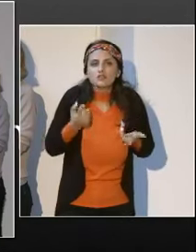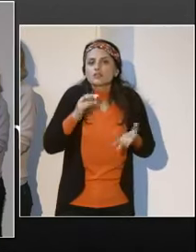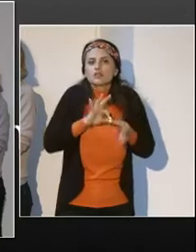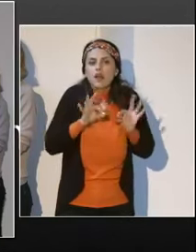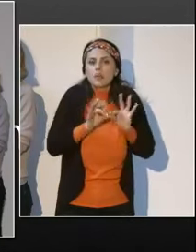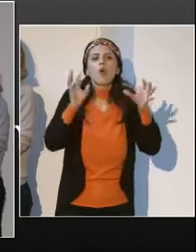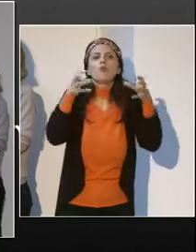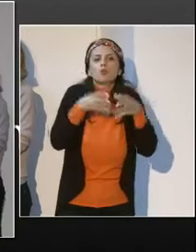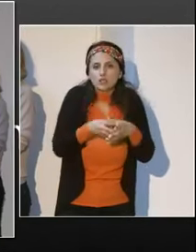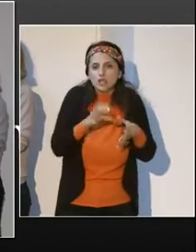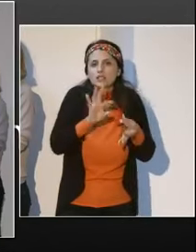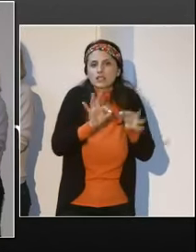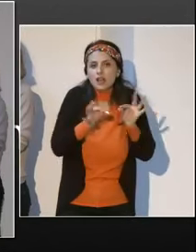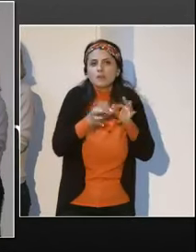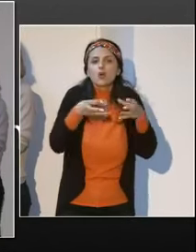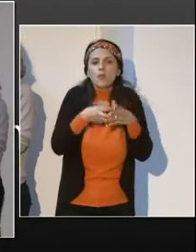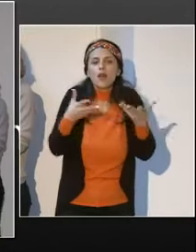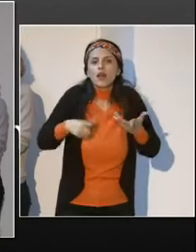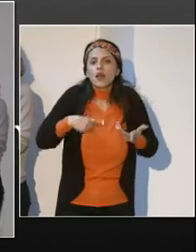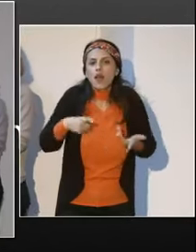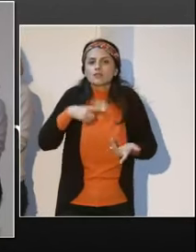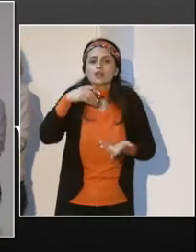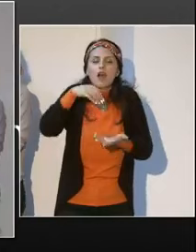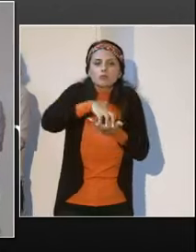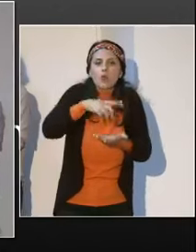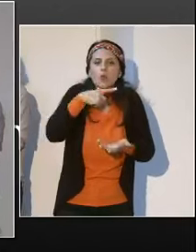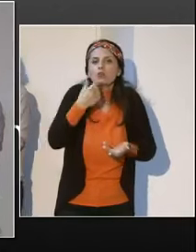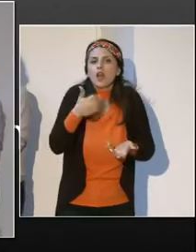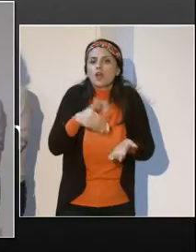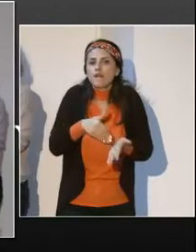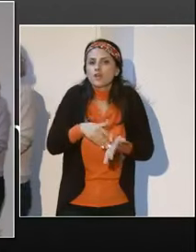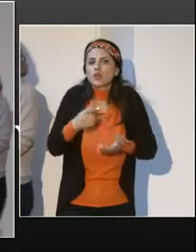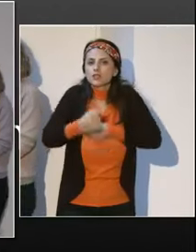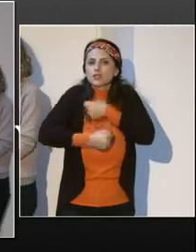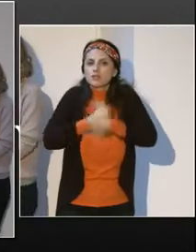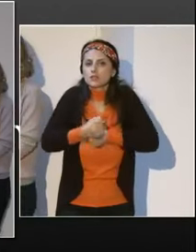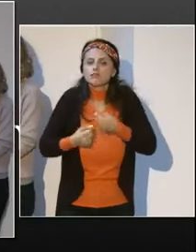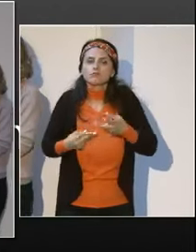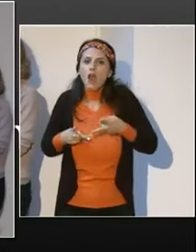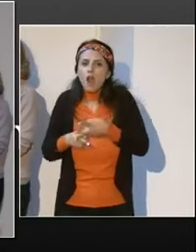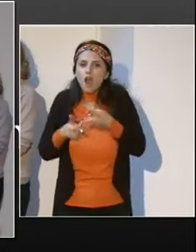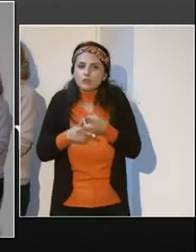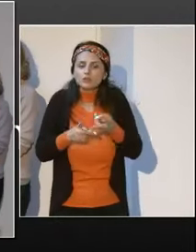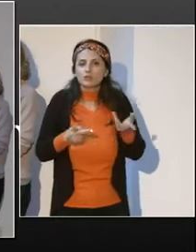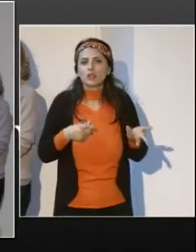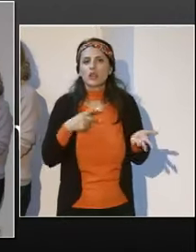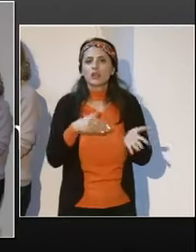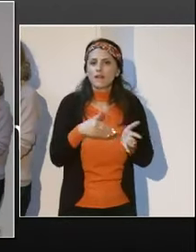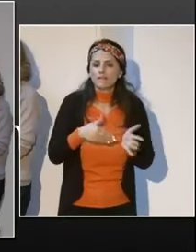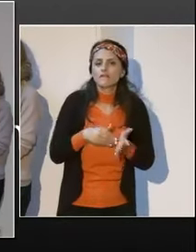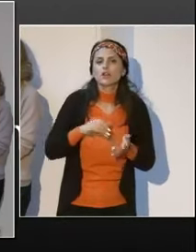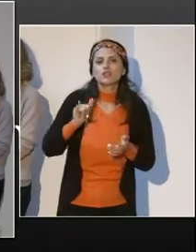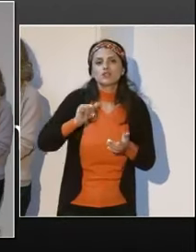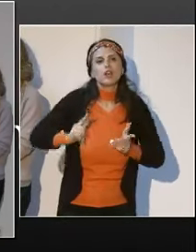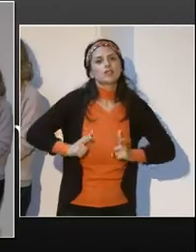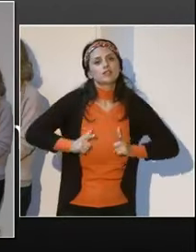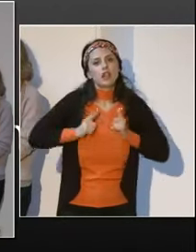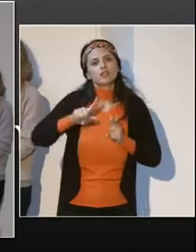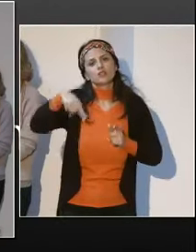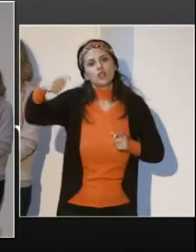în care exista servicii de sprijin pentru aceste persoane ce acolo unde traiesc si ceilalti